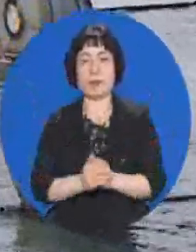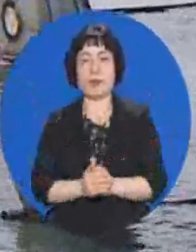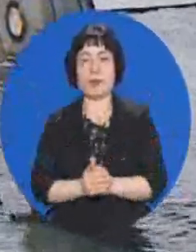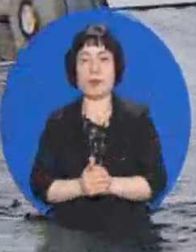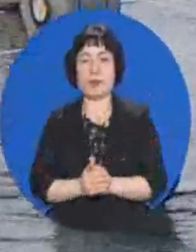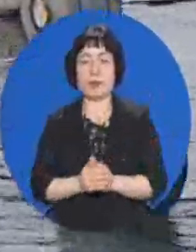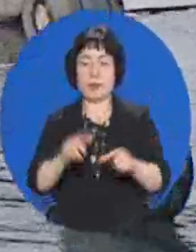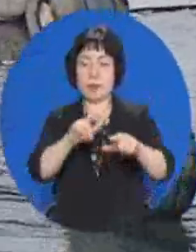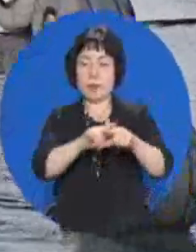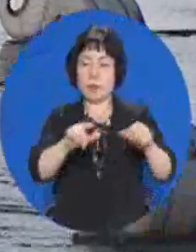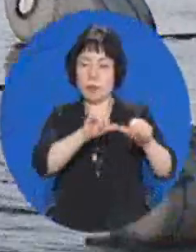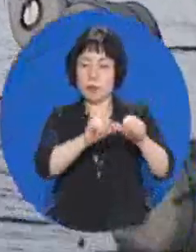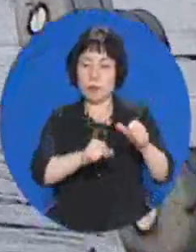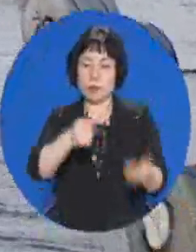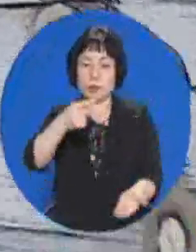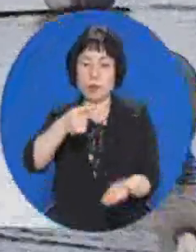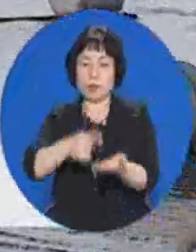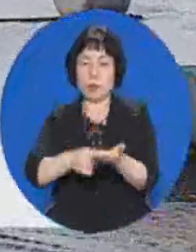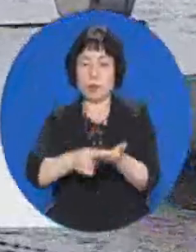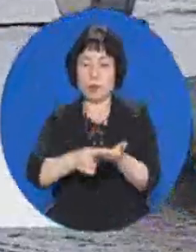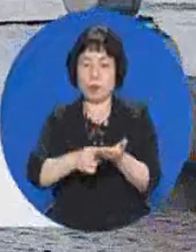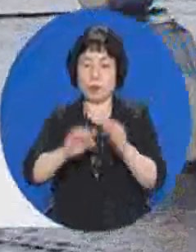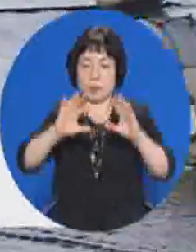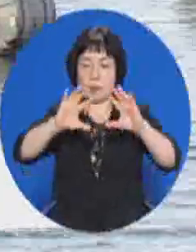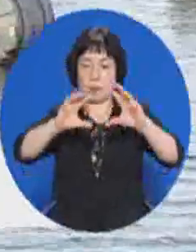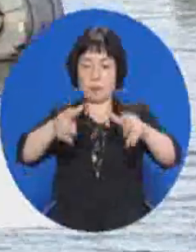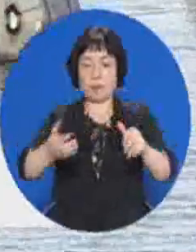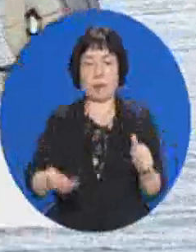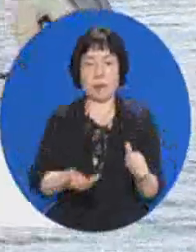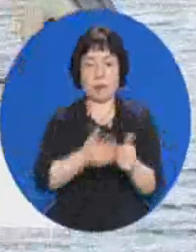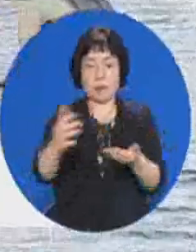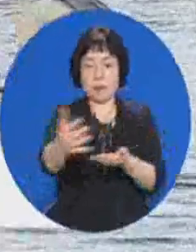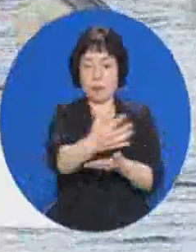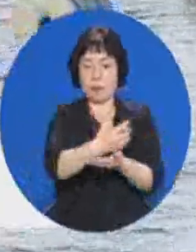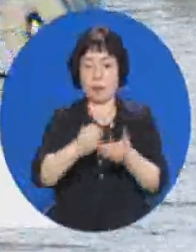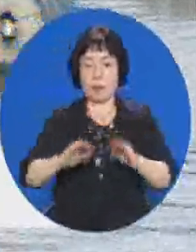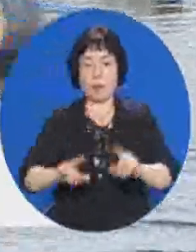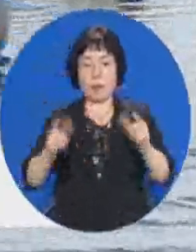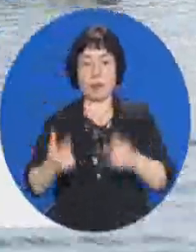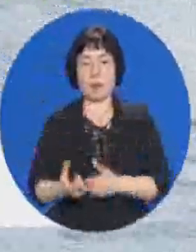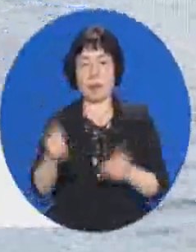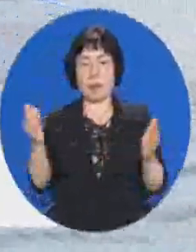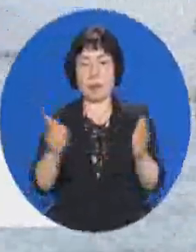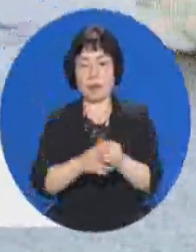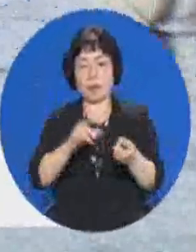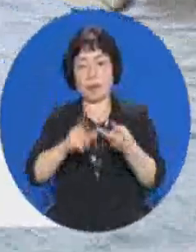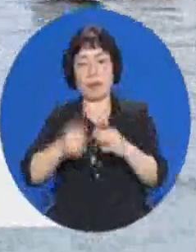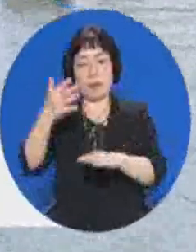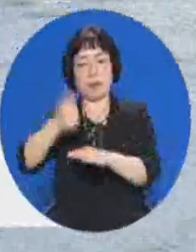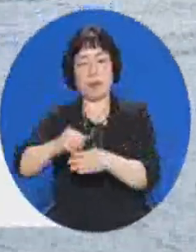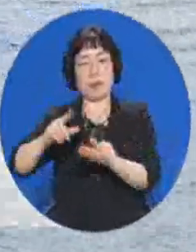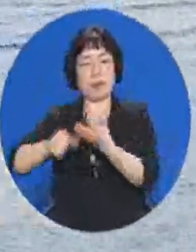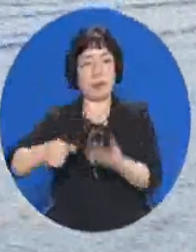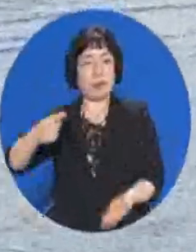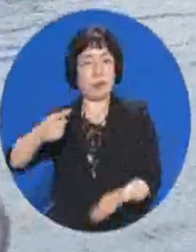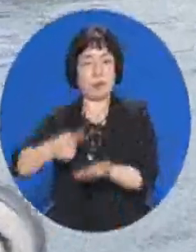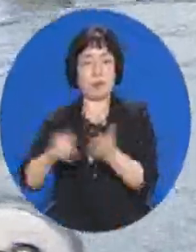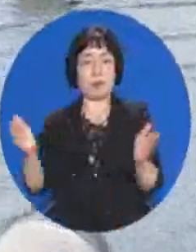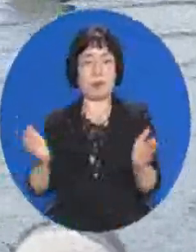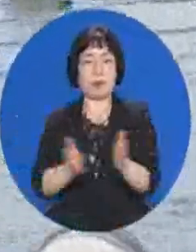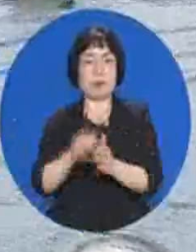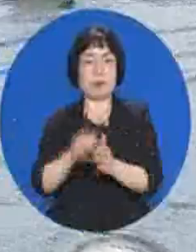때문에 보통 5월 초까지도 이어졌던 김 생산은 올해는 빨리 종료돼 이달 말에서 다음 달이면 마무리될